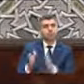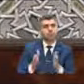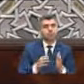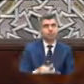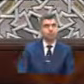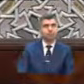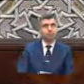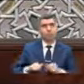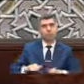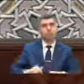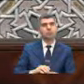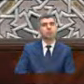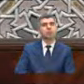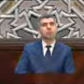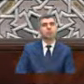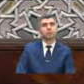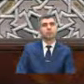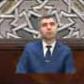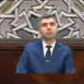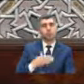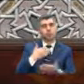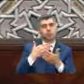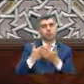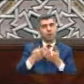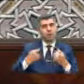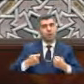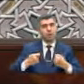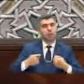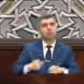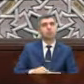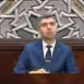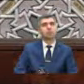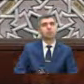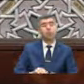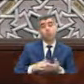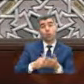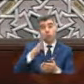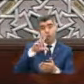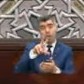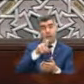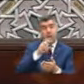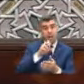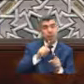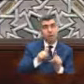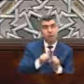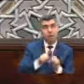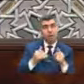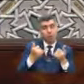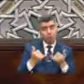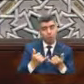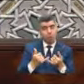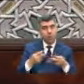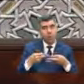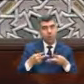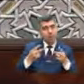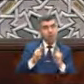كاتبة الدولة، مرحبا. شكرا سيد الرئيس، شكرا سيد النائب المحترم. إذا كنا كنعرفوا بأن مناخ الأعمال اليوم تغير على